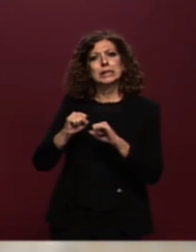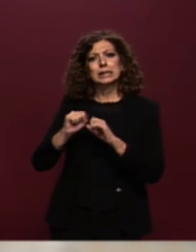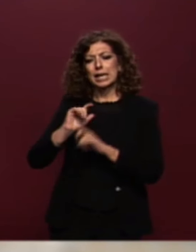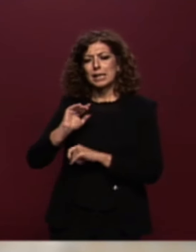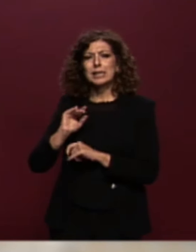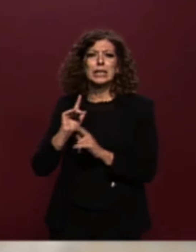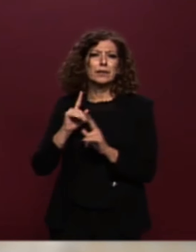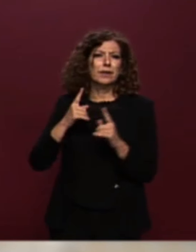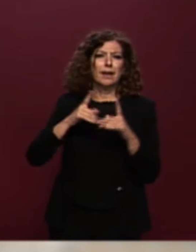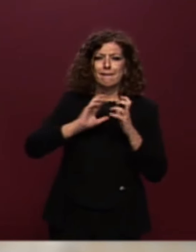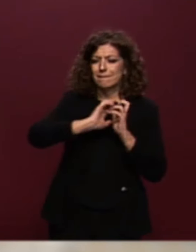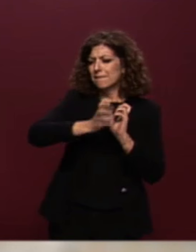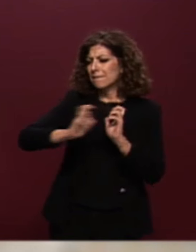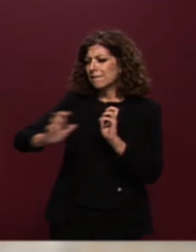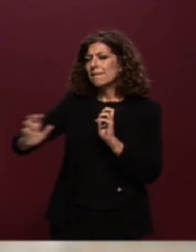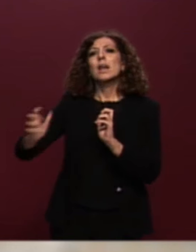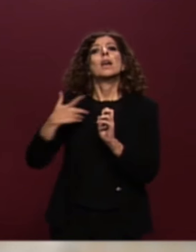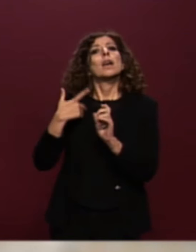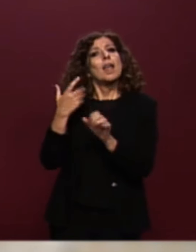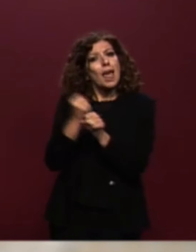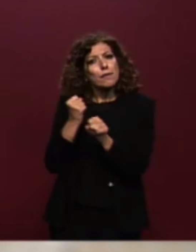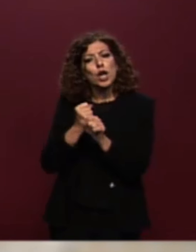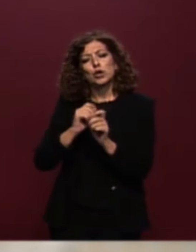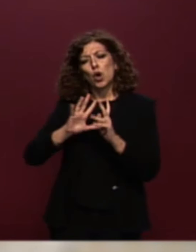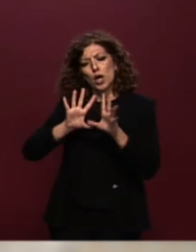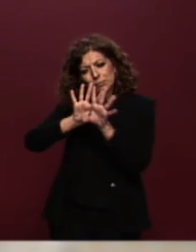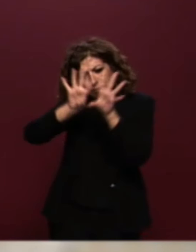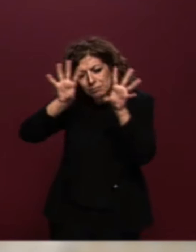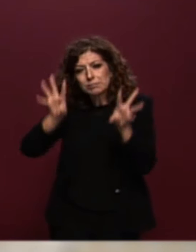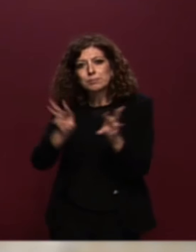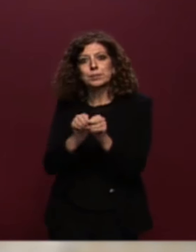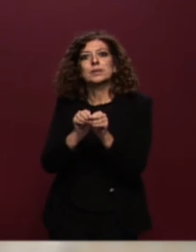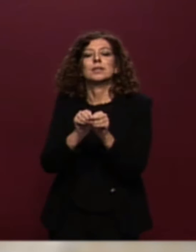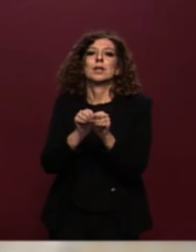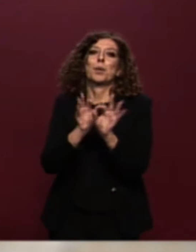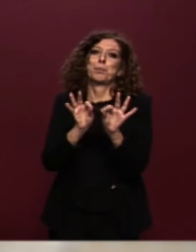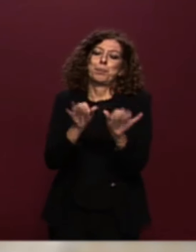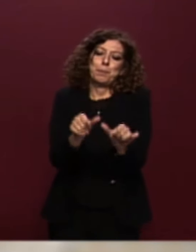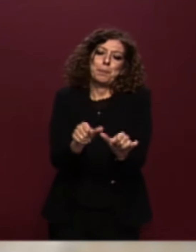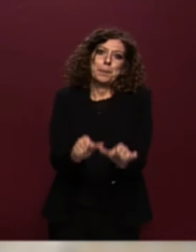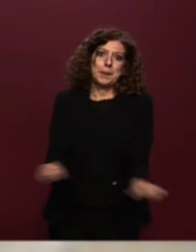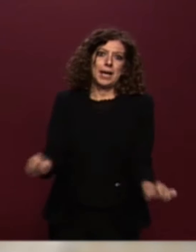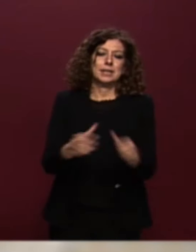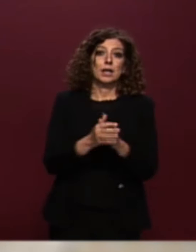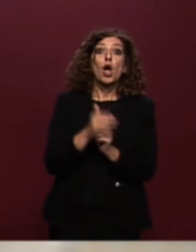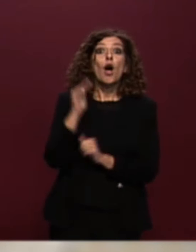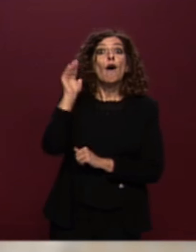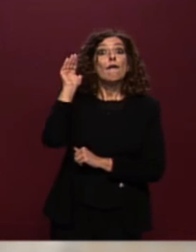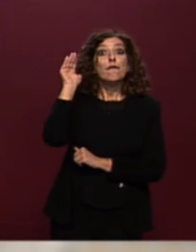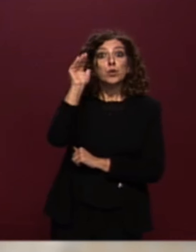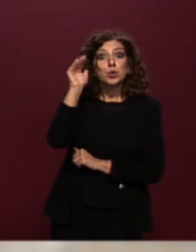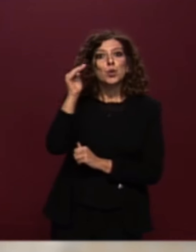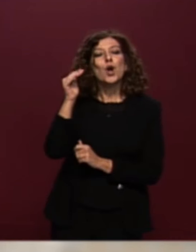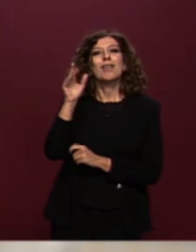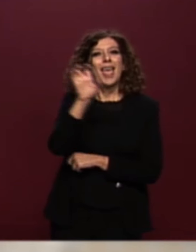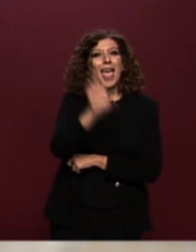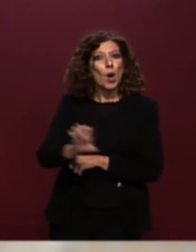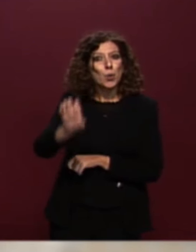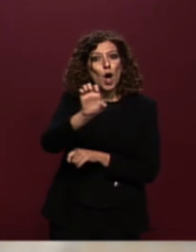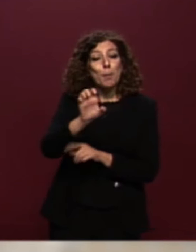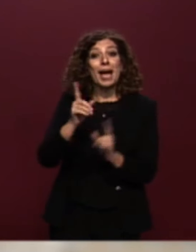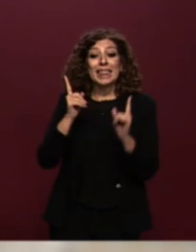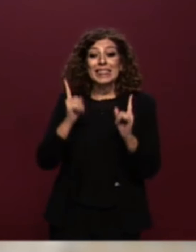sarà chiave. Il futuro dell'integrazione europea dipende dalla capacità